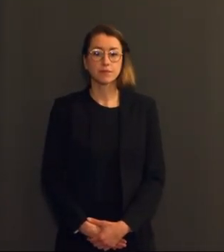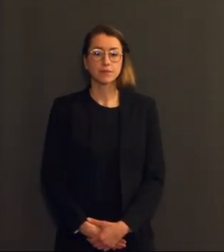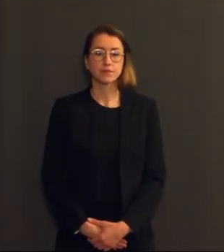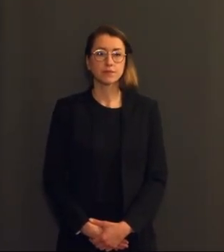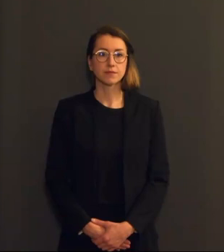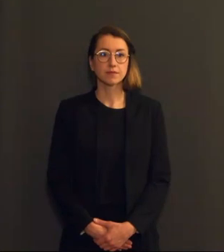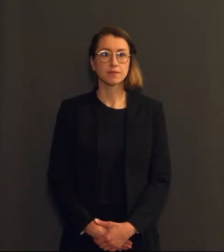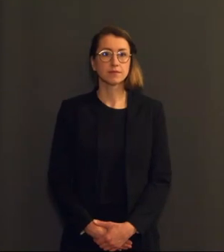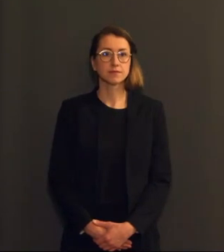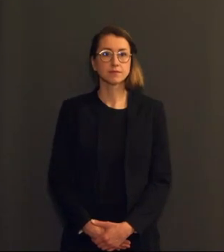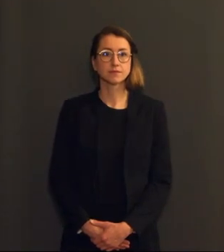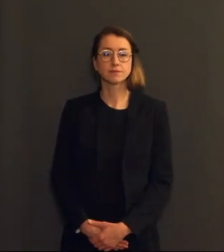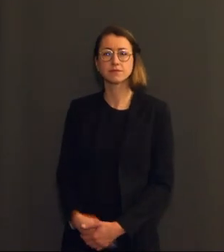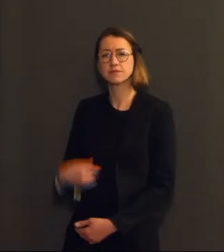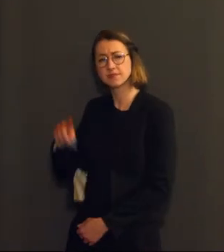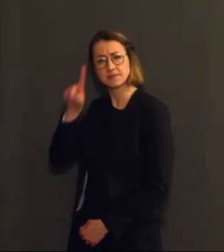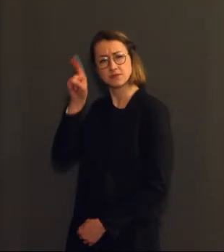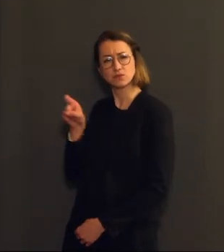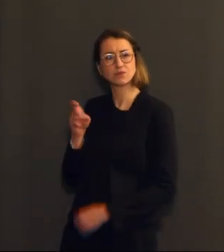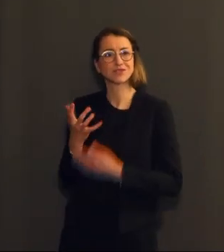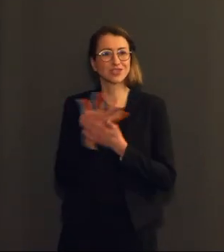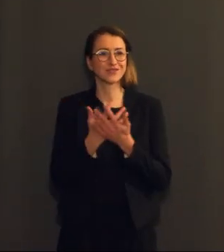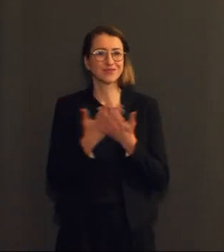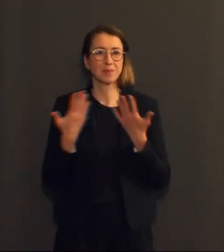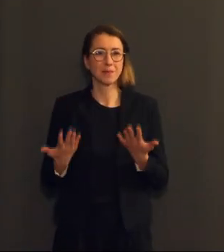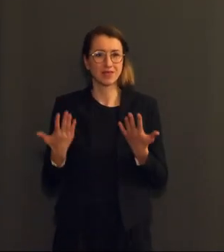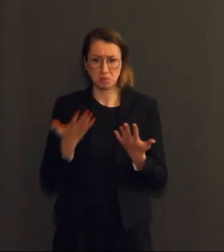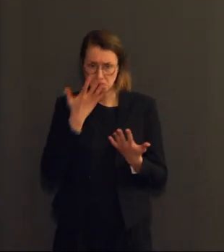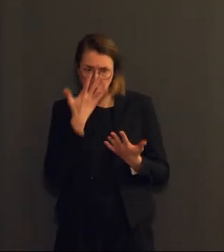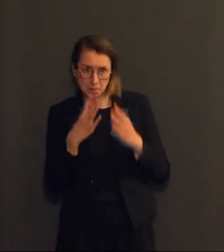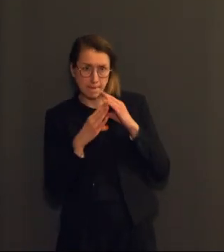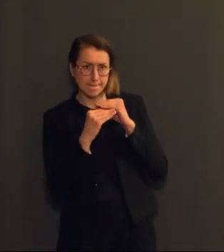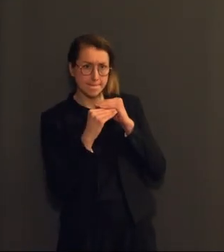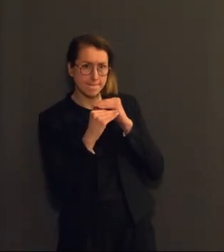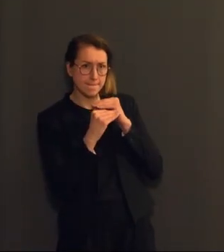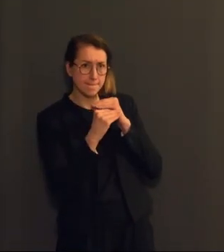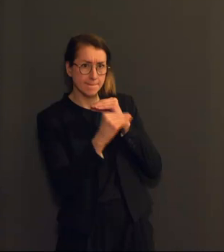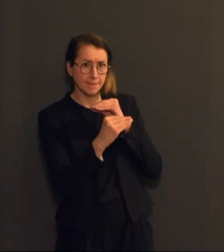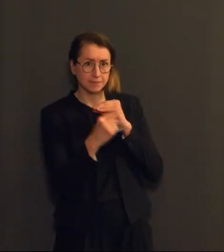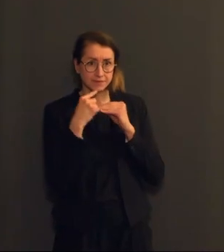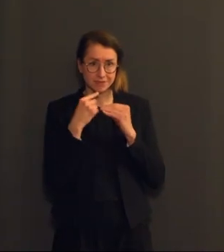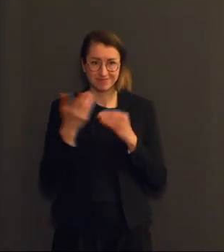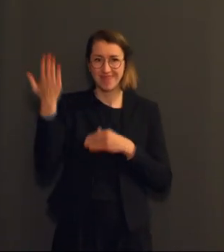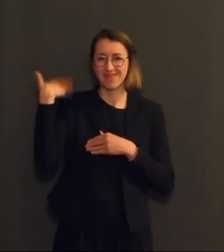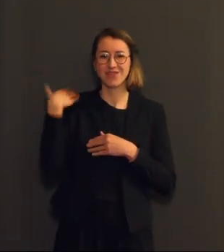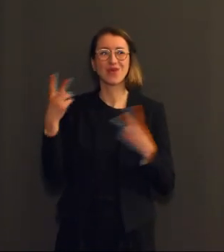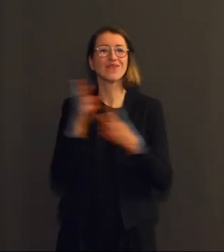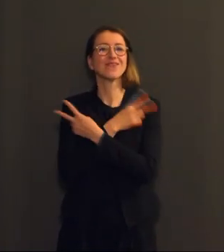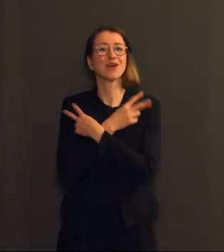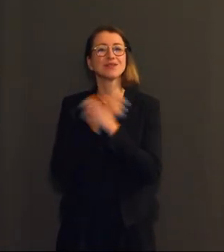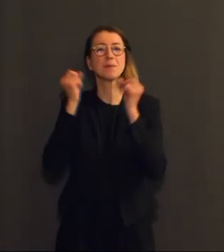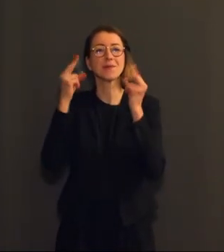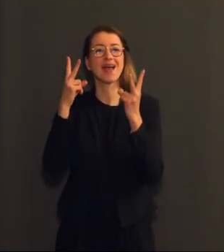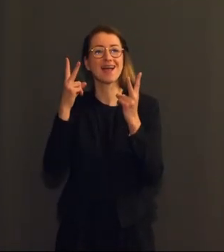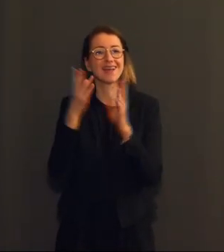Les chiffres semblent à nouveau avoir atteint une phase de plateau. Cela veut-il dire que les vacances de Pâques ont permis d'atteindre le résultat voulu?